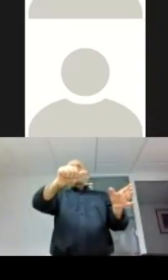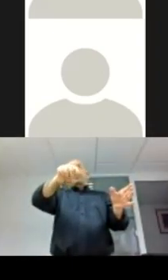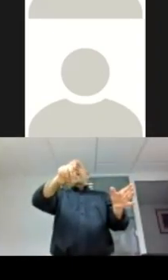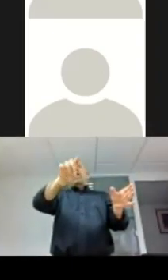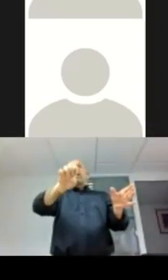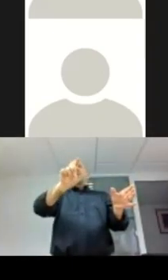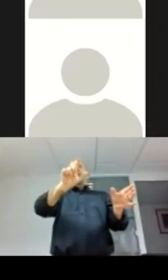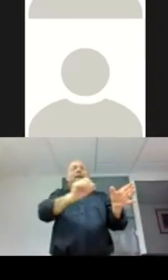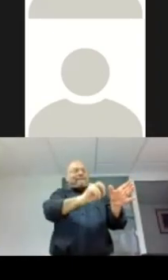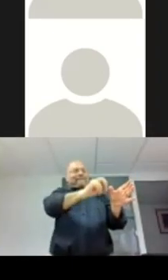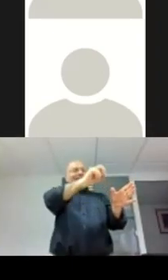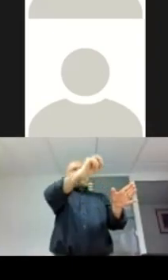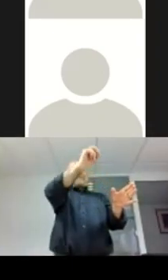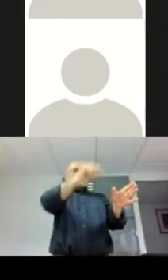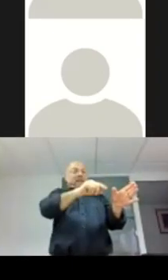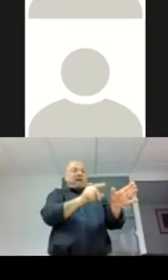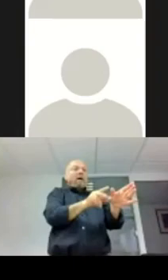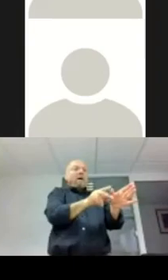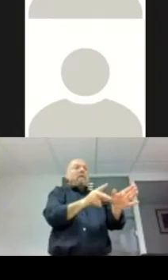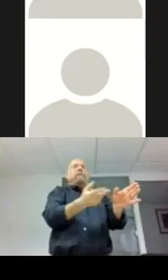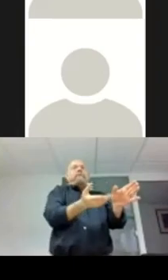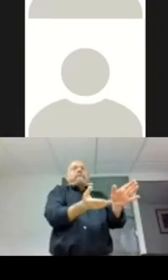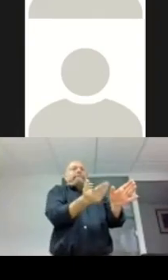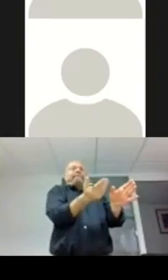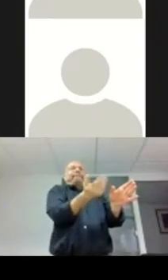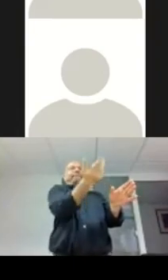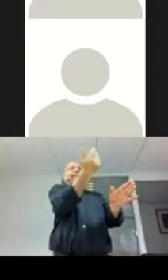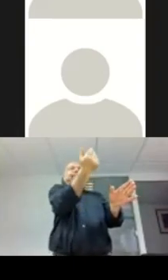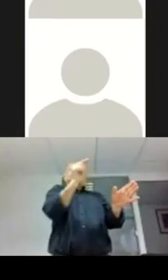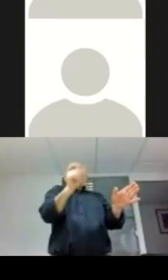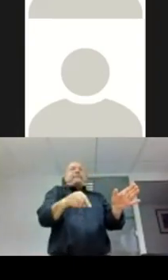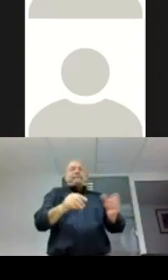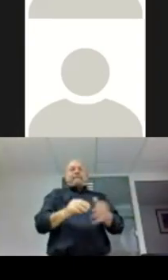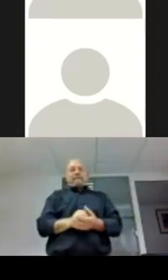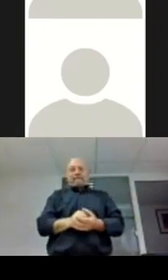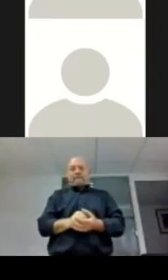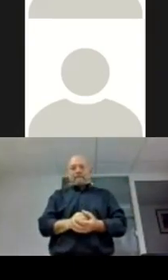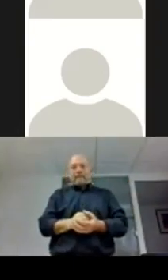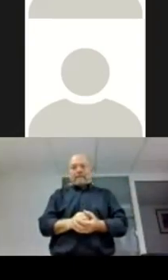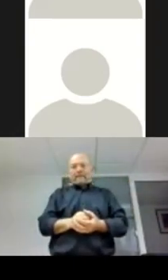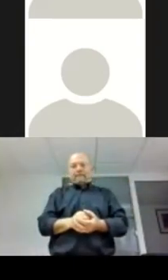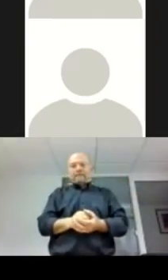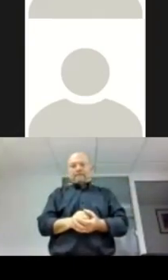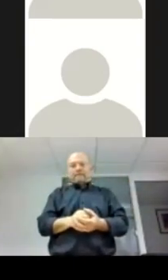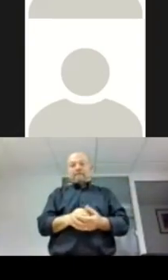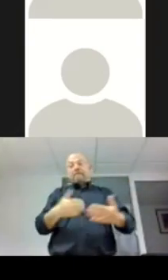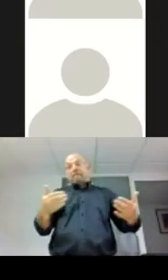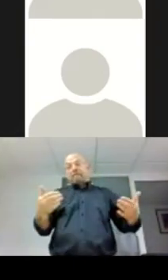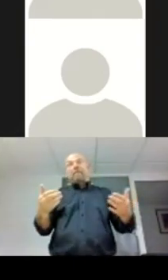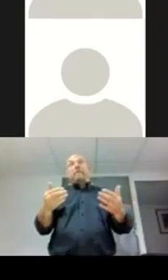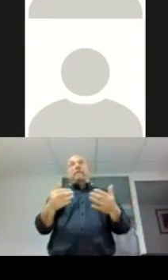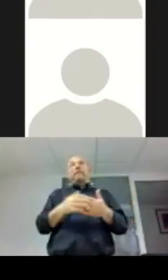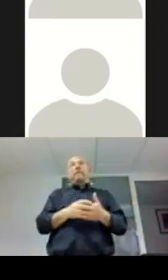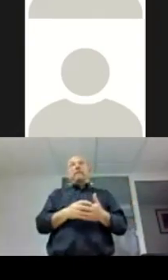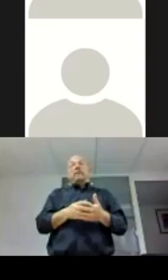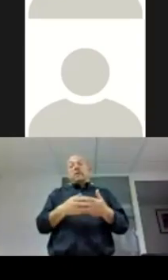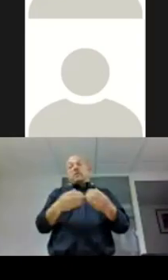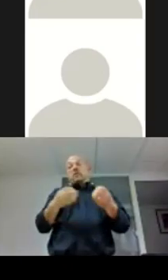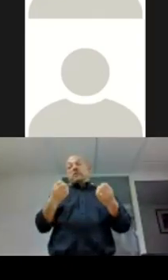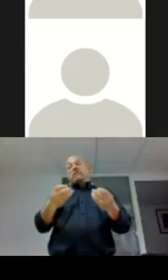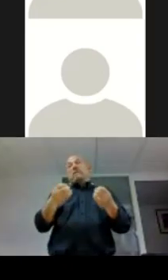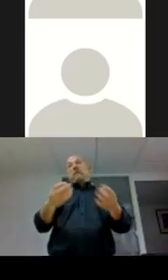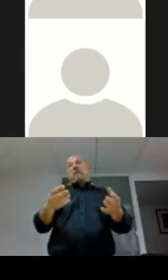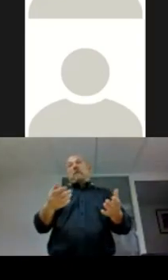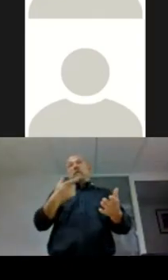que ça nécessite d'aller chercher, en plus de cette partie du côlon, les ganglions qu'il y a autour. Et puis après, bien entendu, ça va